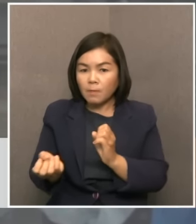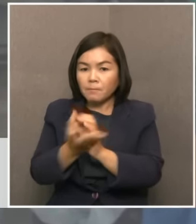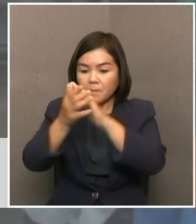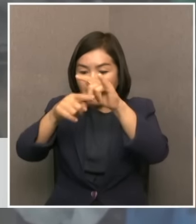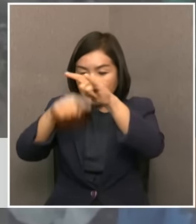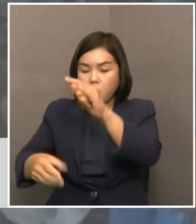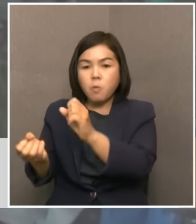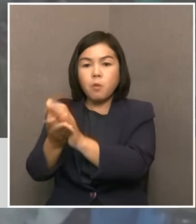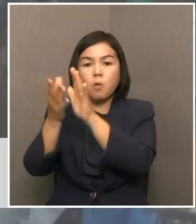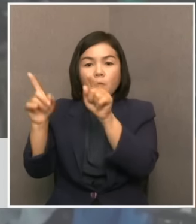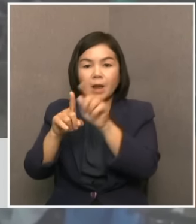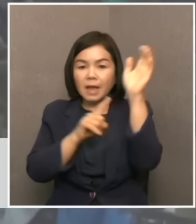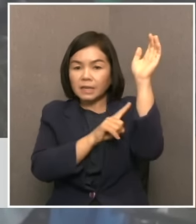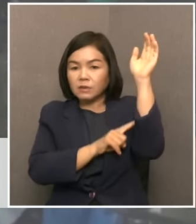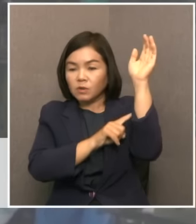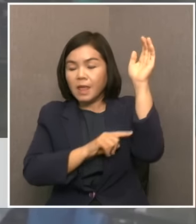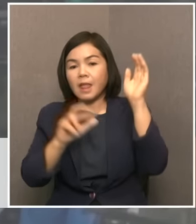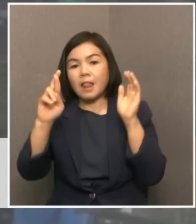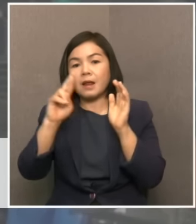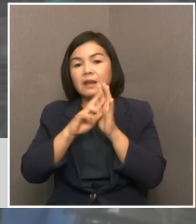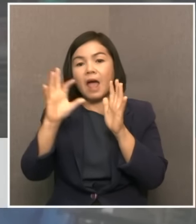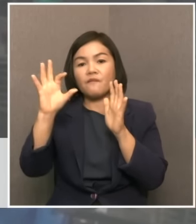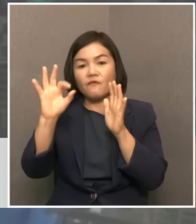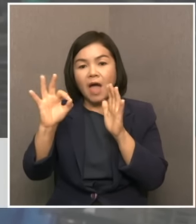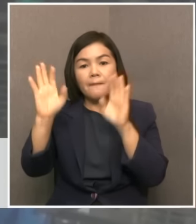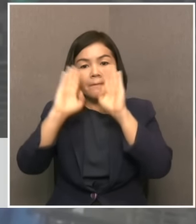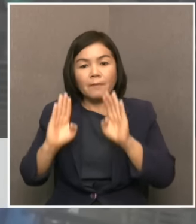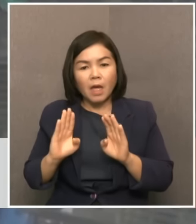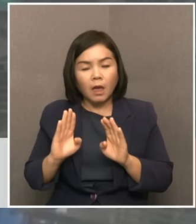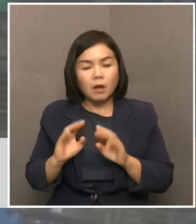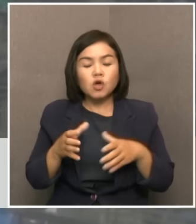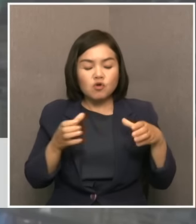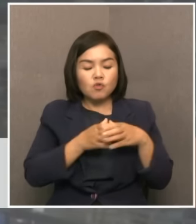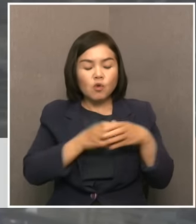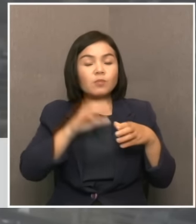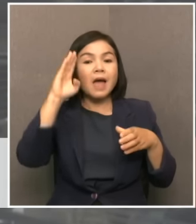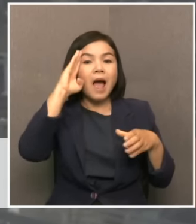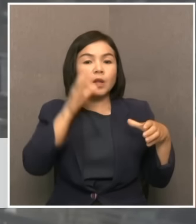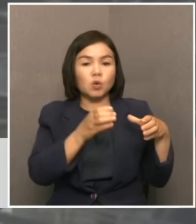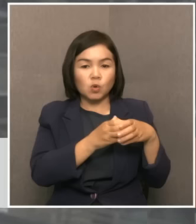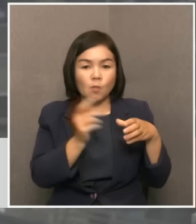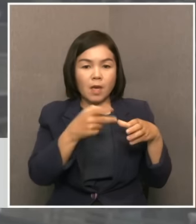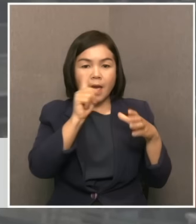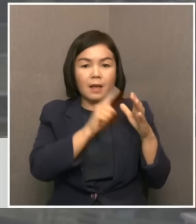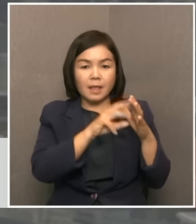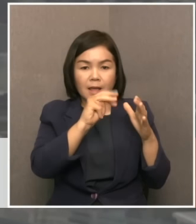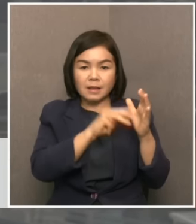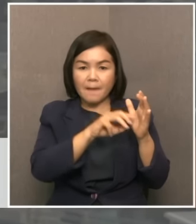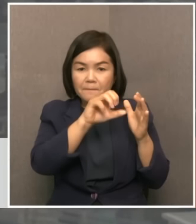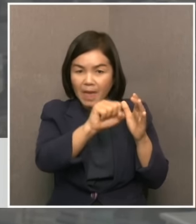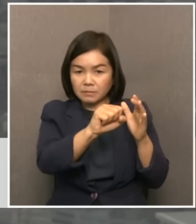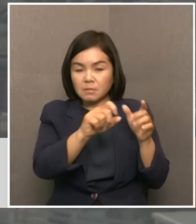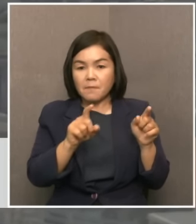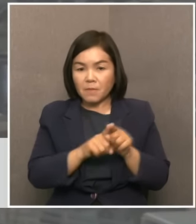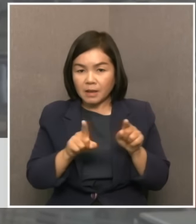แห่งในเมืองราฟาอ้างว่าเป็นกองพันคัสซัมหน่วยรบของกลุ่มฮามาสหลังจากที่กองพันคัสซั